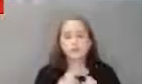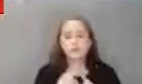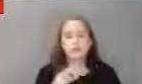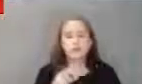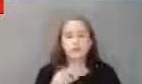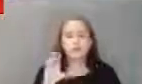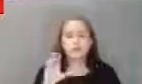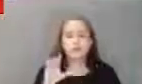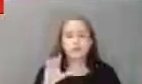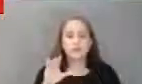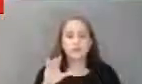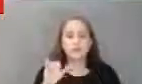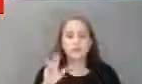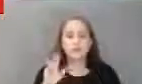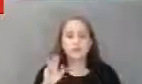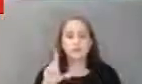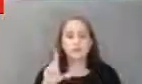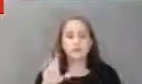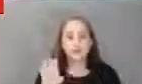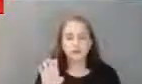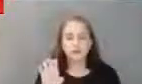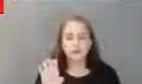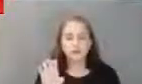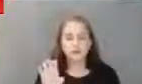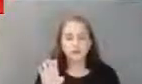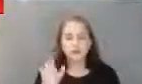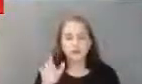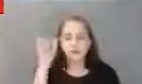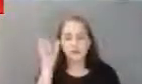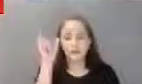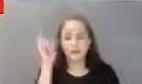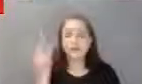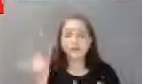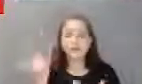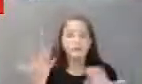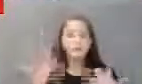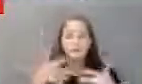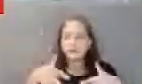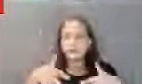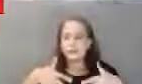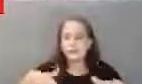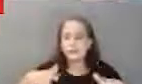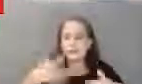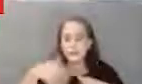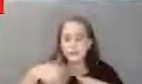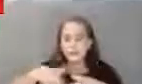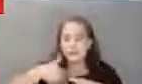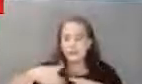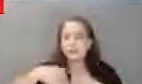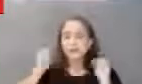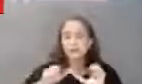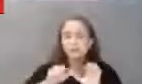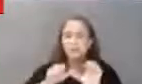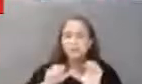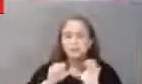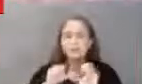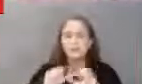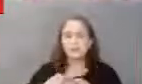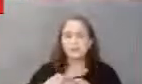darling. Magtatago lang ako rito. Ay, hindi, charot lang. Oh, ayo, may mga suman. Hi, kuya. Masarap